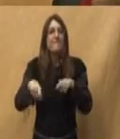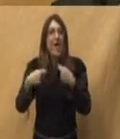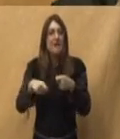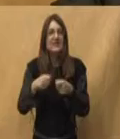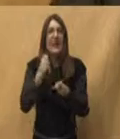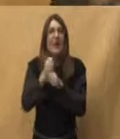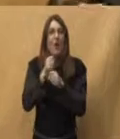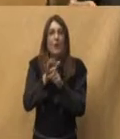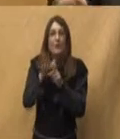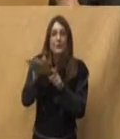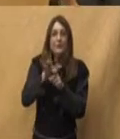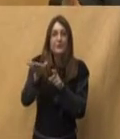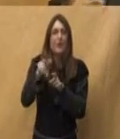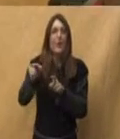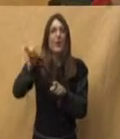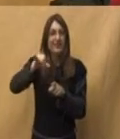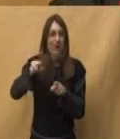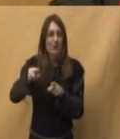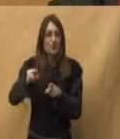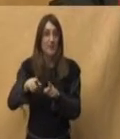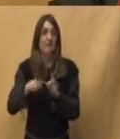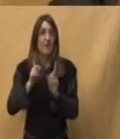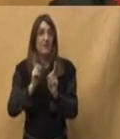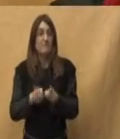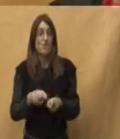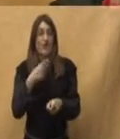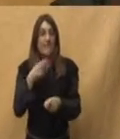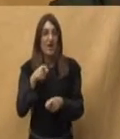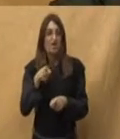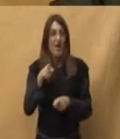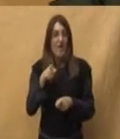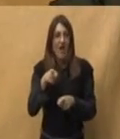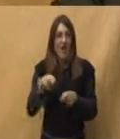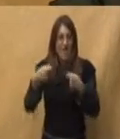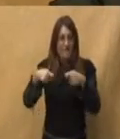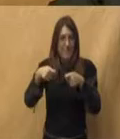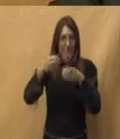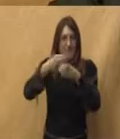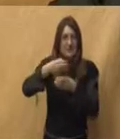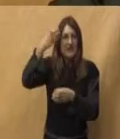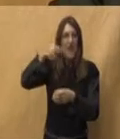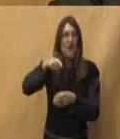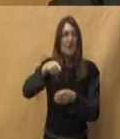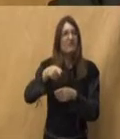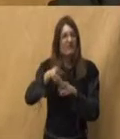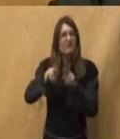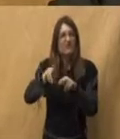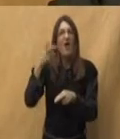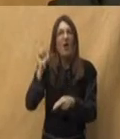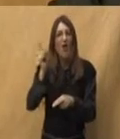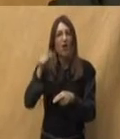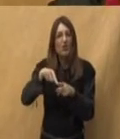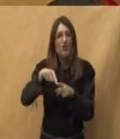u sadržaj. I moram reći odmah da je taj intermedijer, ta plastika, da je toksična, da